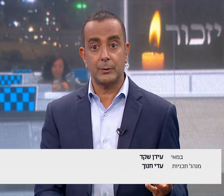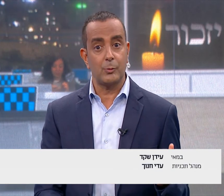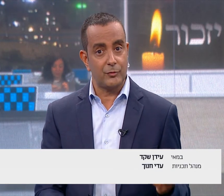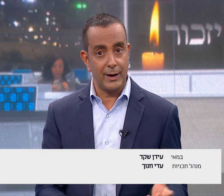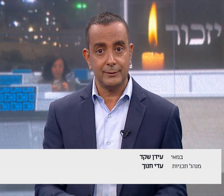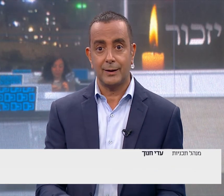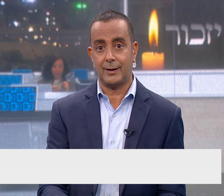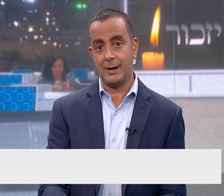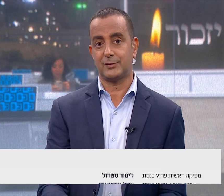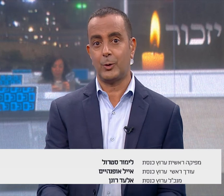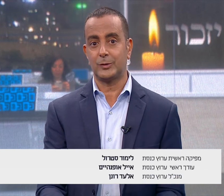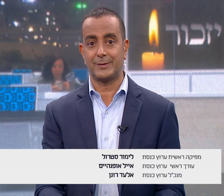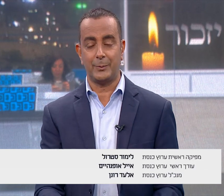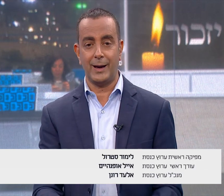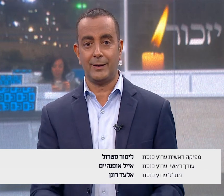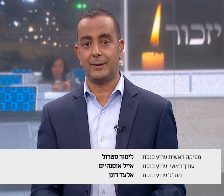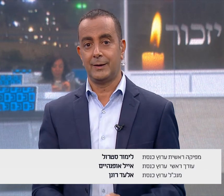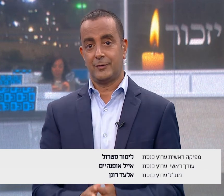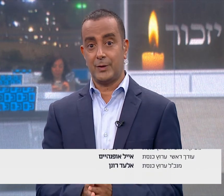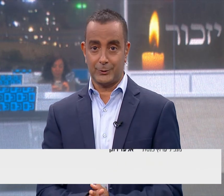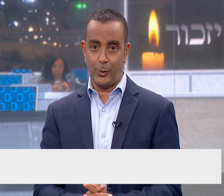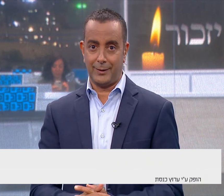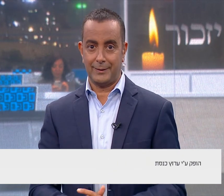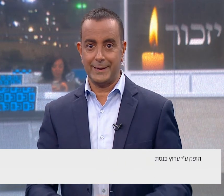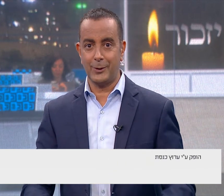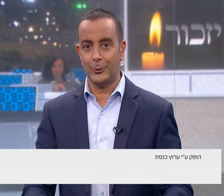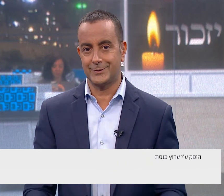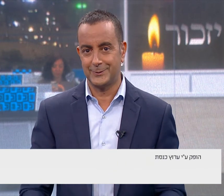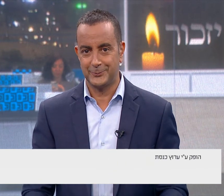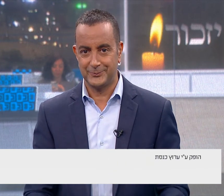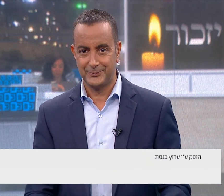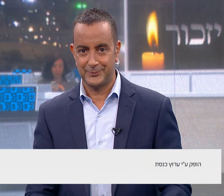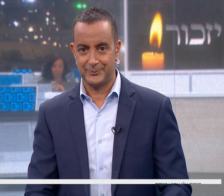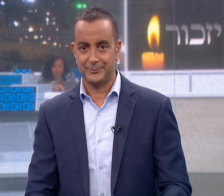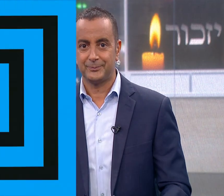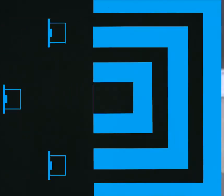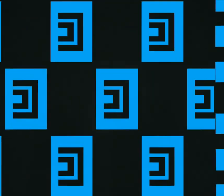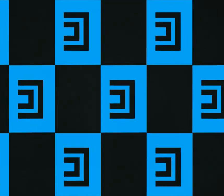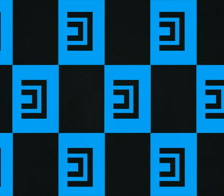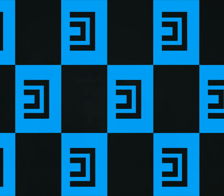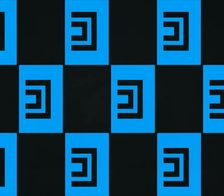ומאחלים לכם כמובן חג עצמאות שמח ובטוח. להתראות.